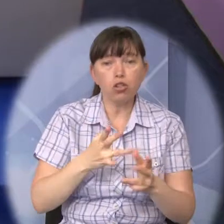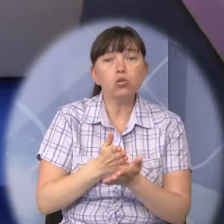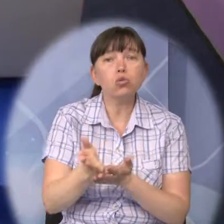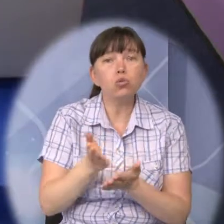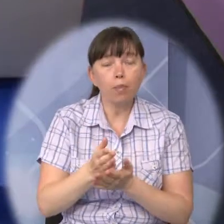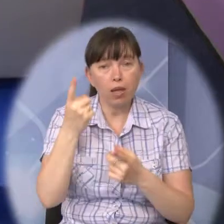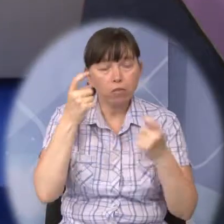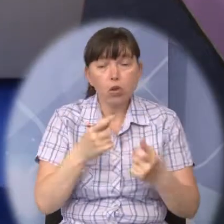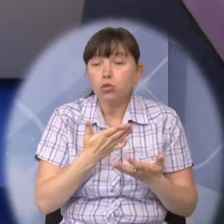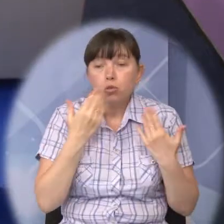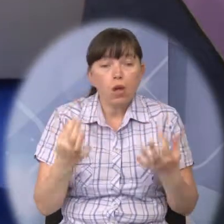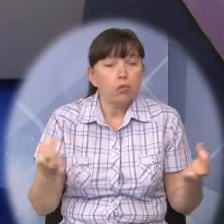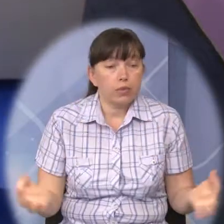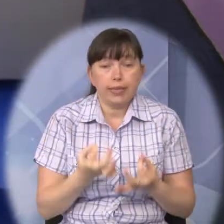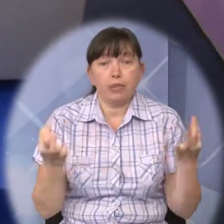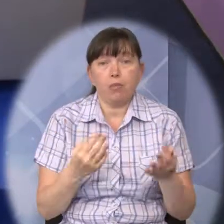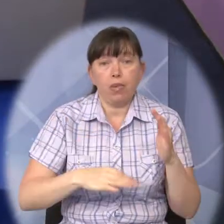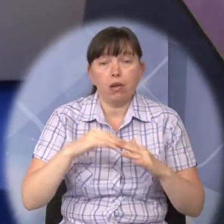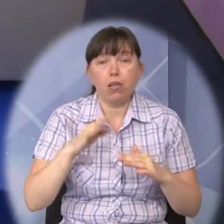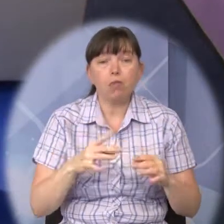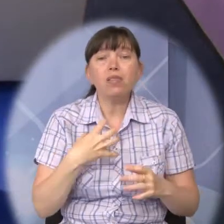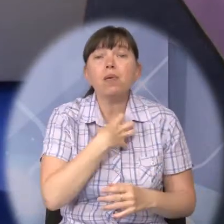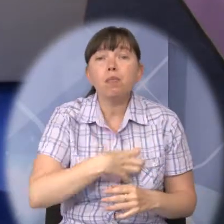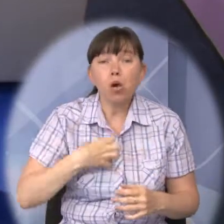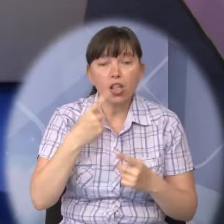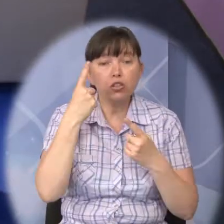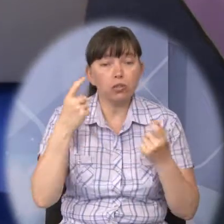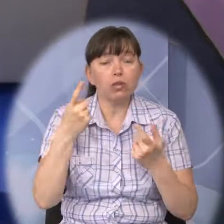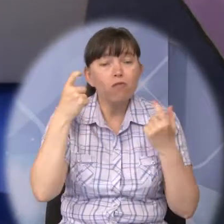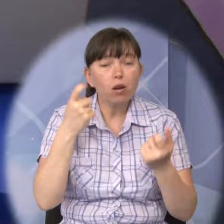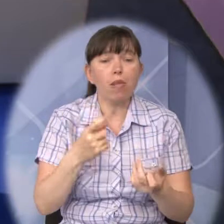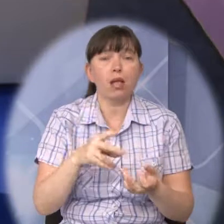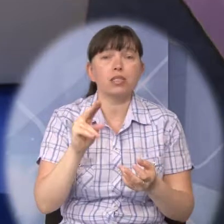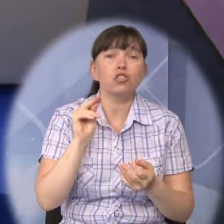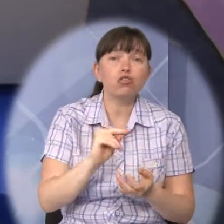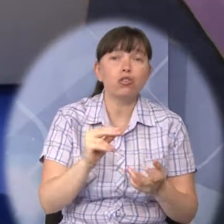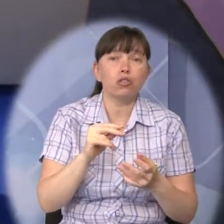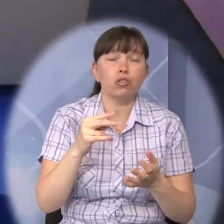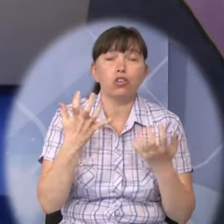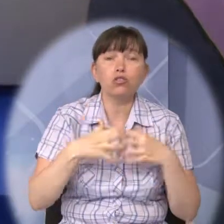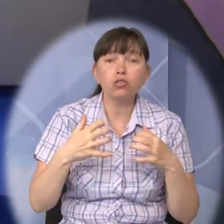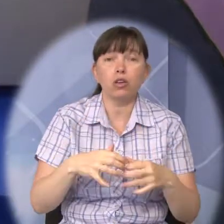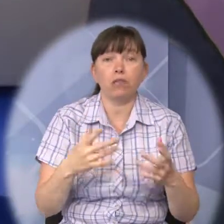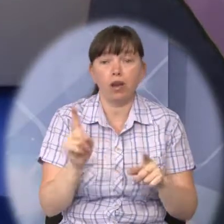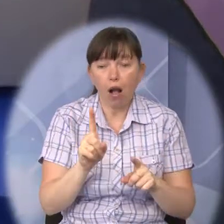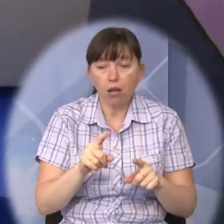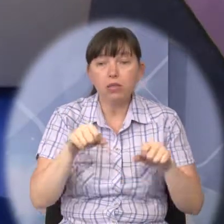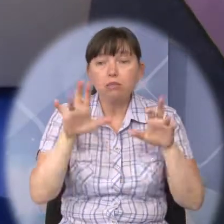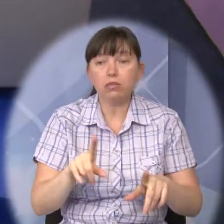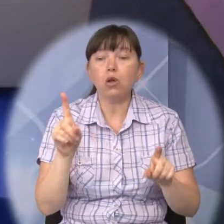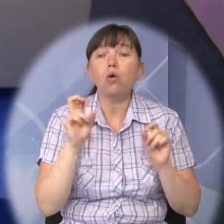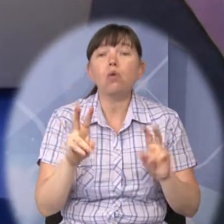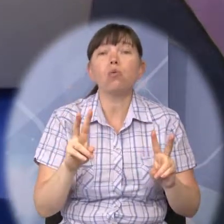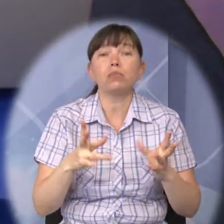domeniu și nu au la îndemână niște cifre cât de important ar fi subiectul X sau Y să fie primordial pentru a fi abordat.